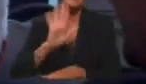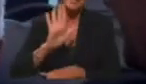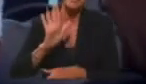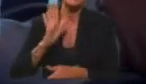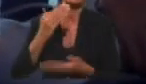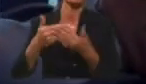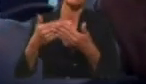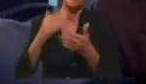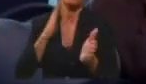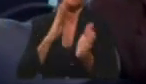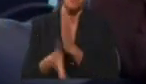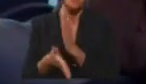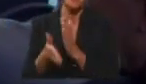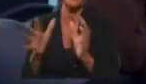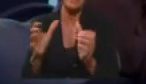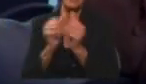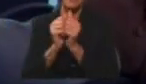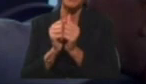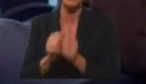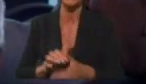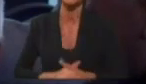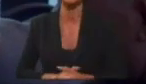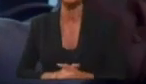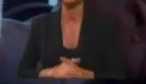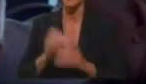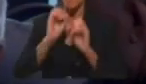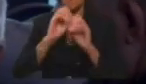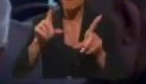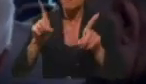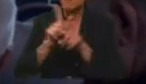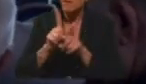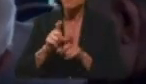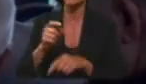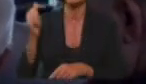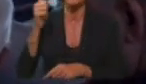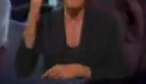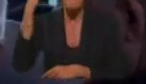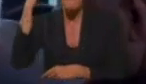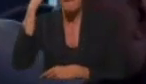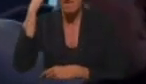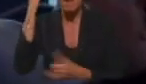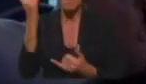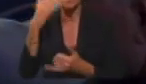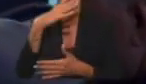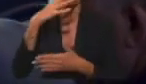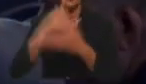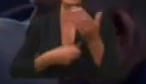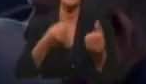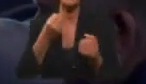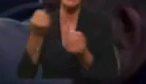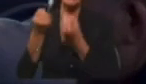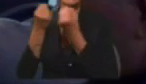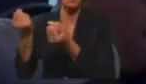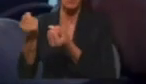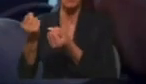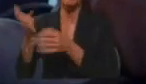to prostsze, tak, dla mnie zdecydowanie prostsze. No i oczywiście też sporo trzeba wiedzieć, jeżeli chce się korzystać z transportu